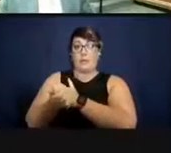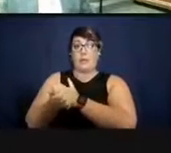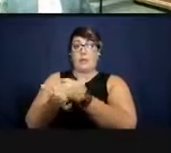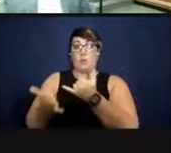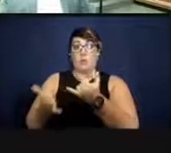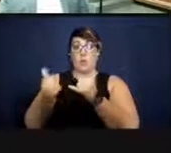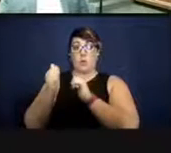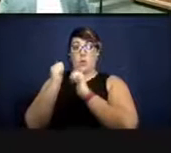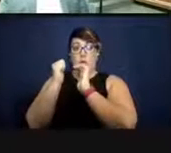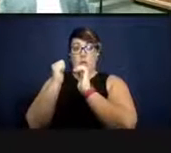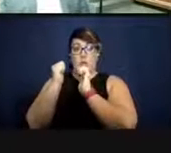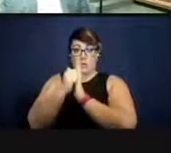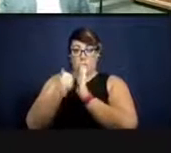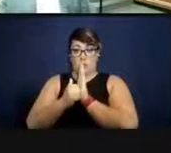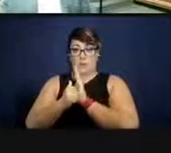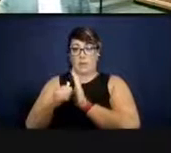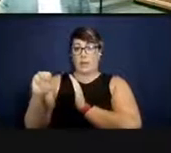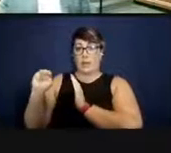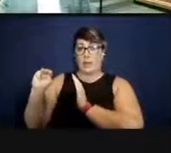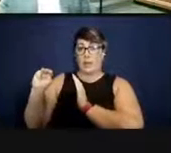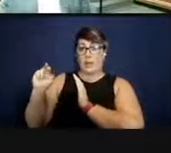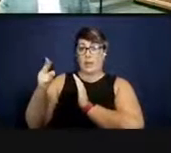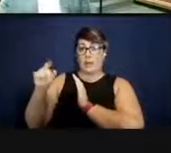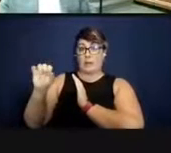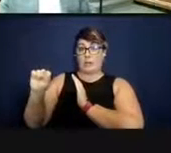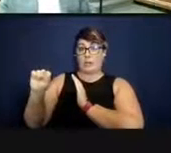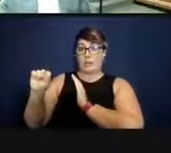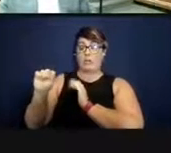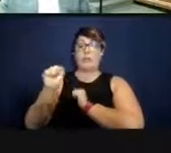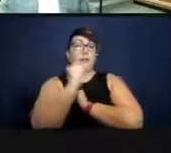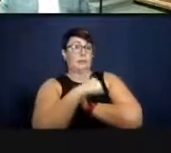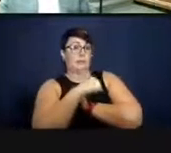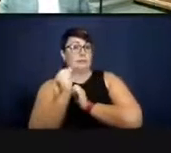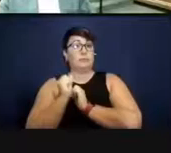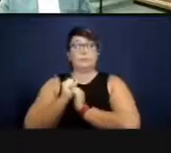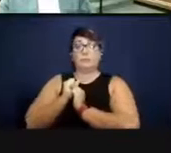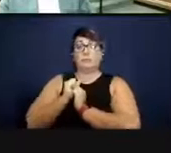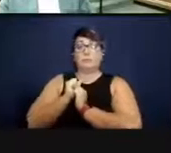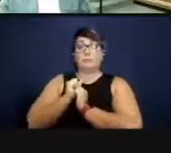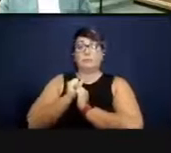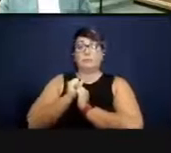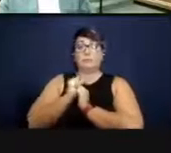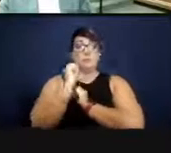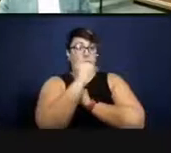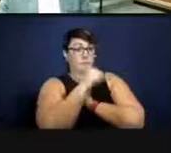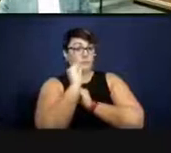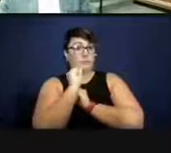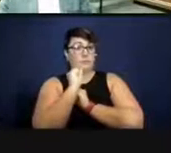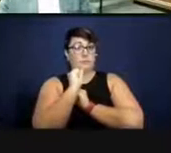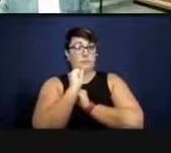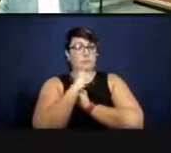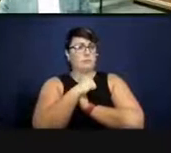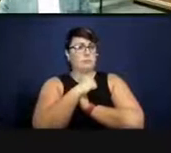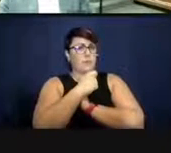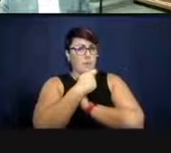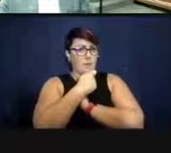يوافقون على تعديل جدول الأعمال الحالي. سيد ماكنتوش، نعم أم لا؟ نعم،